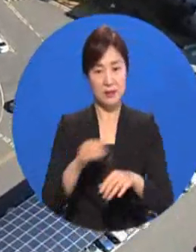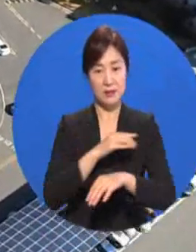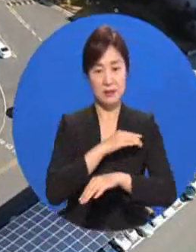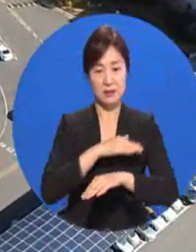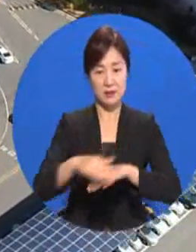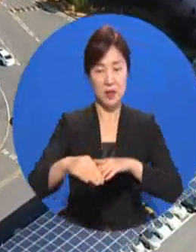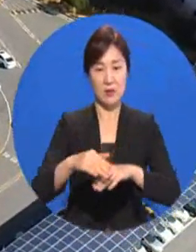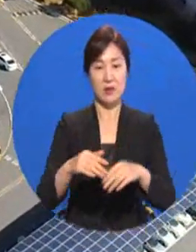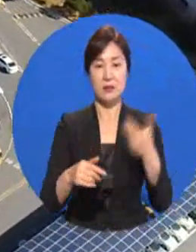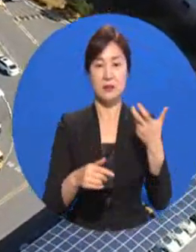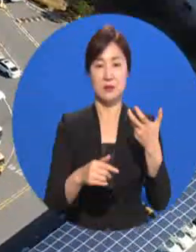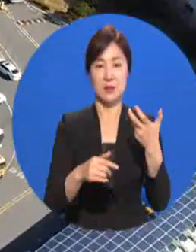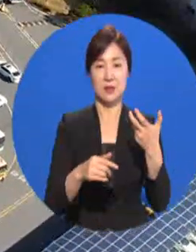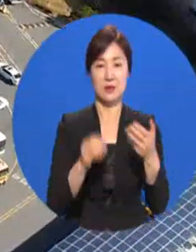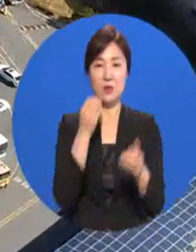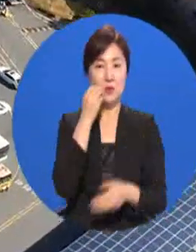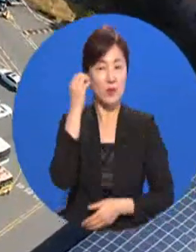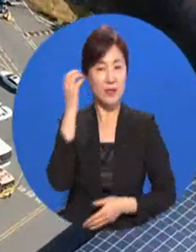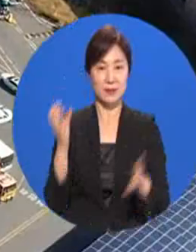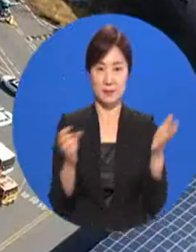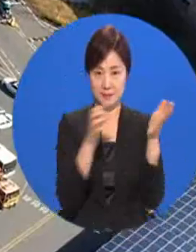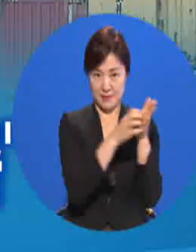홈페이지를 통해 공개했습니다